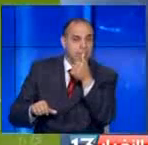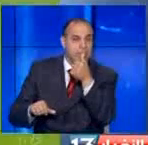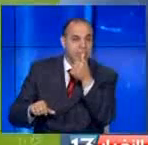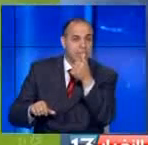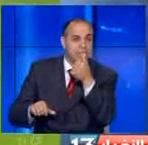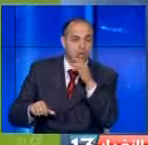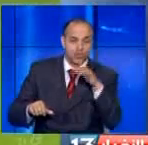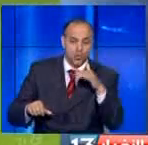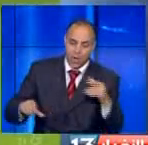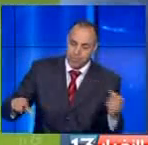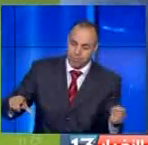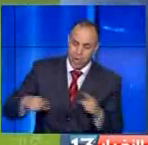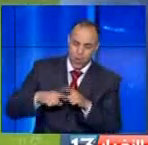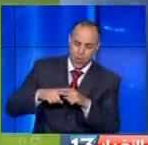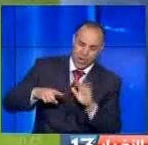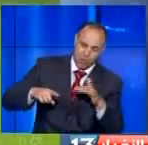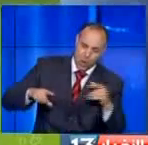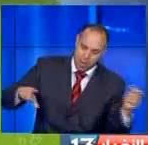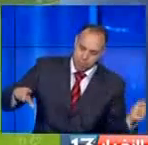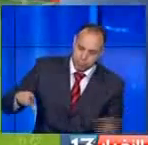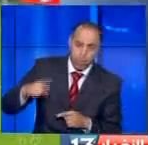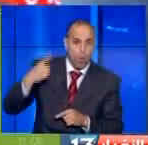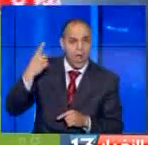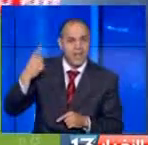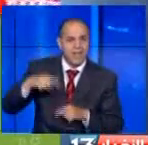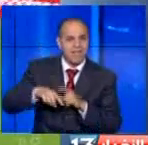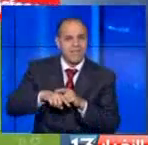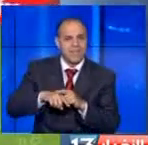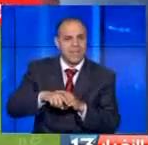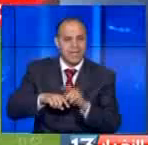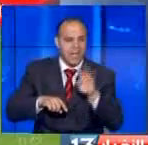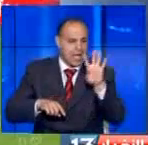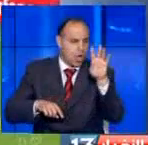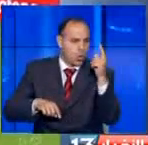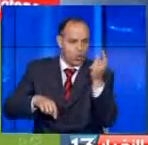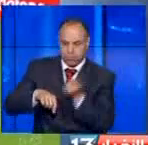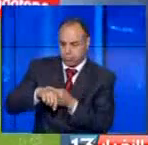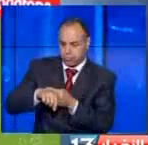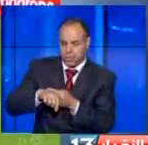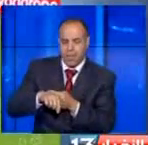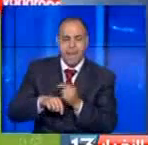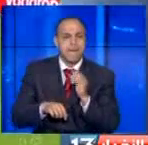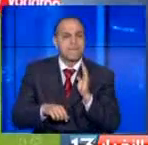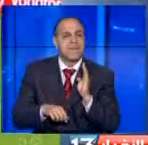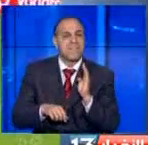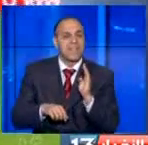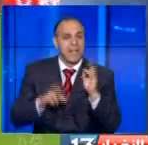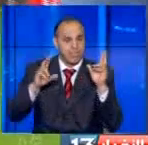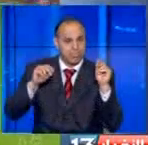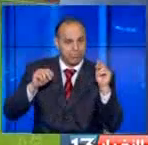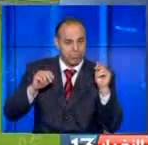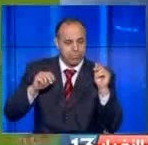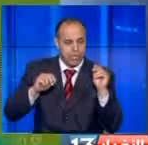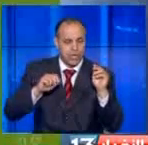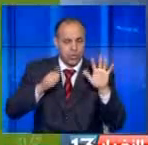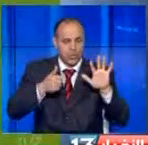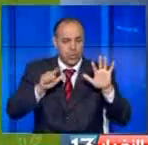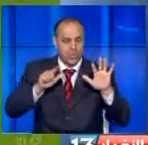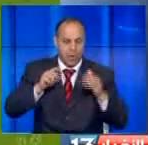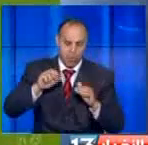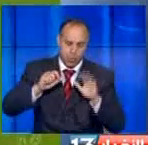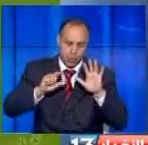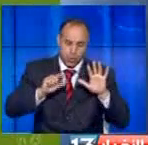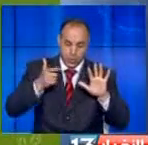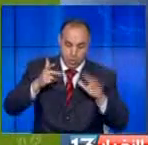توقيع نجمه اليوناني كوستاس ميتروغلو منذ دقيقة 42 ليرفع بنفيكا رصيده إلى 68 نقطة،